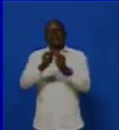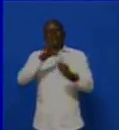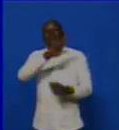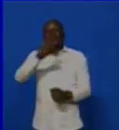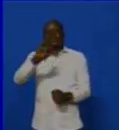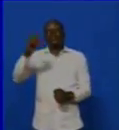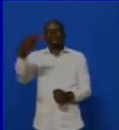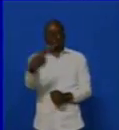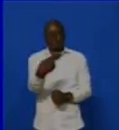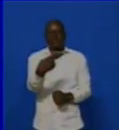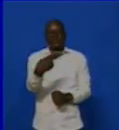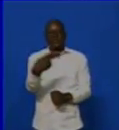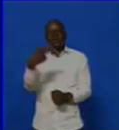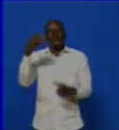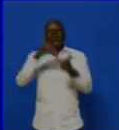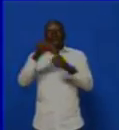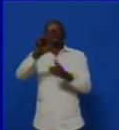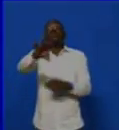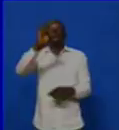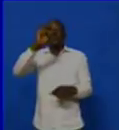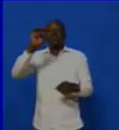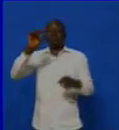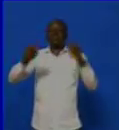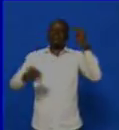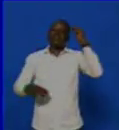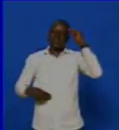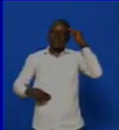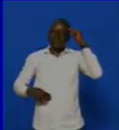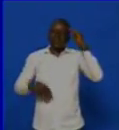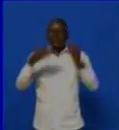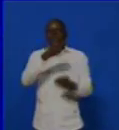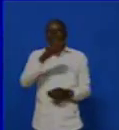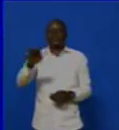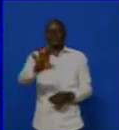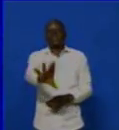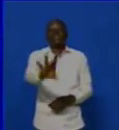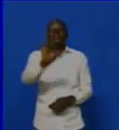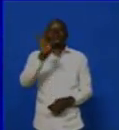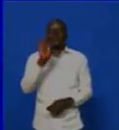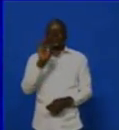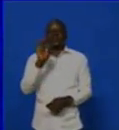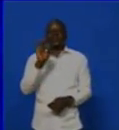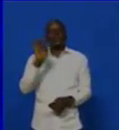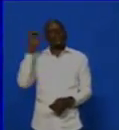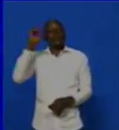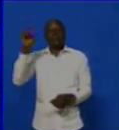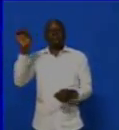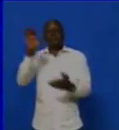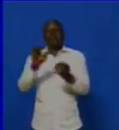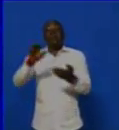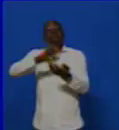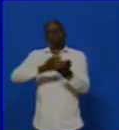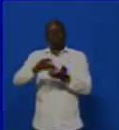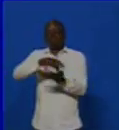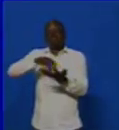quel stade où on découvre sa maladie, le Burkina a choisi une combinaison très efficace, très simple à prendre,